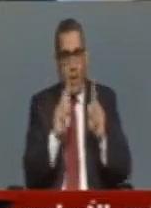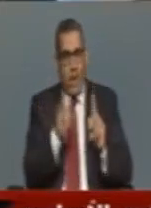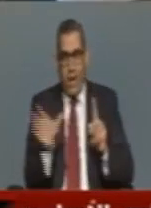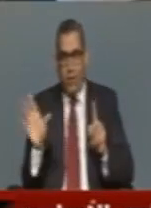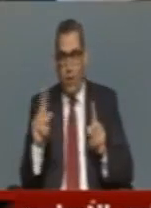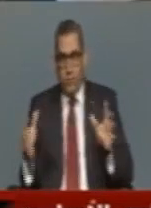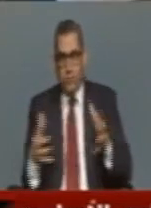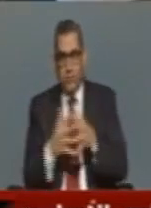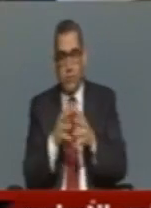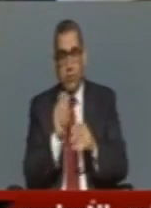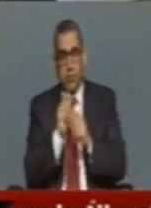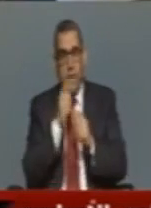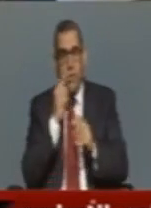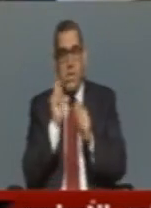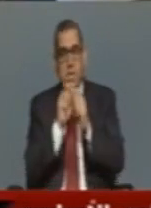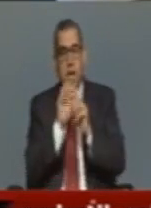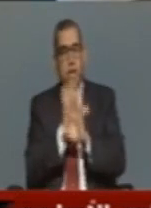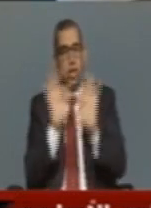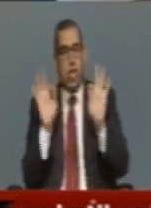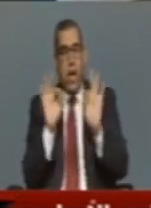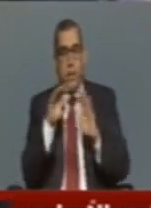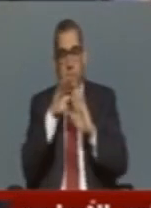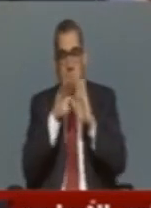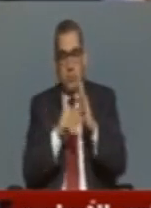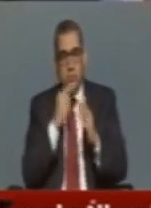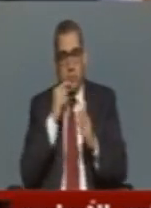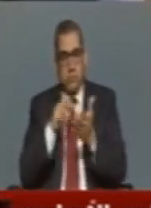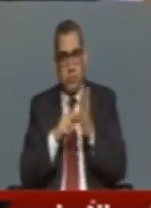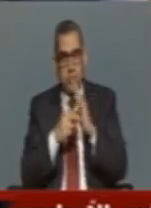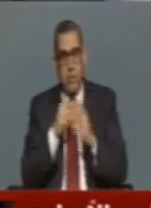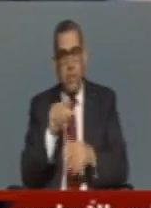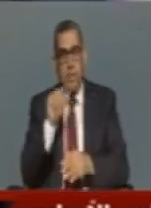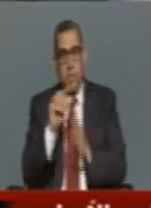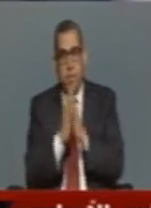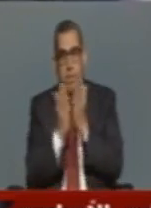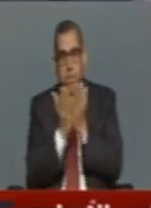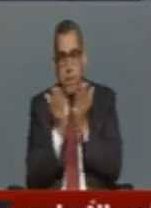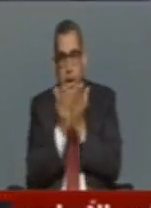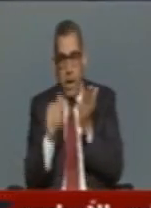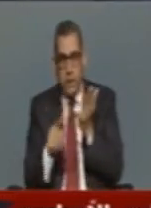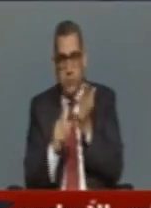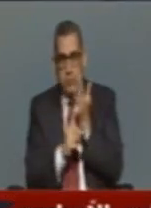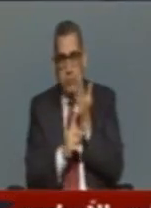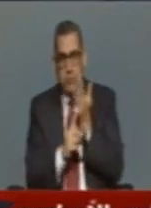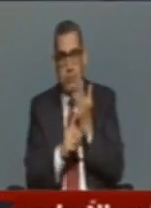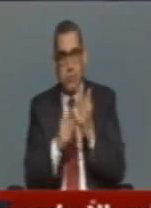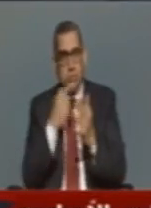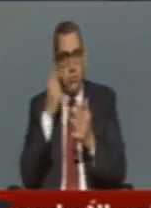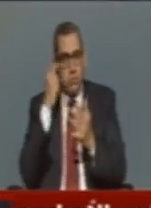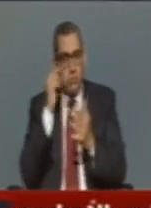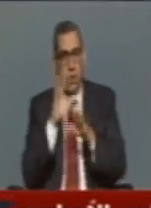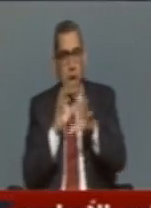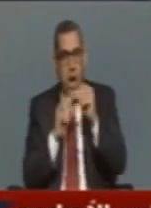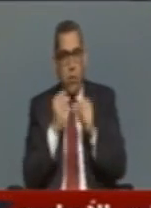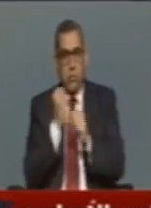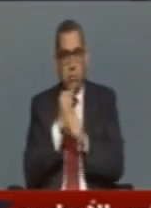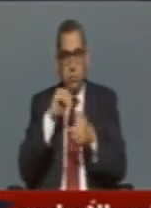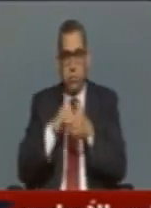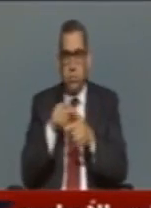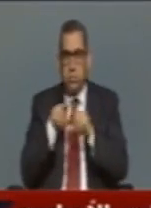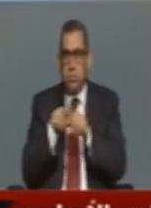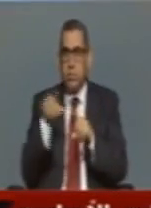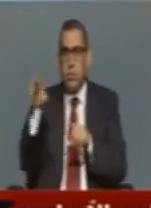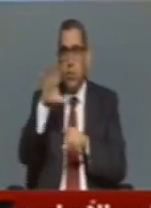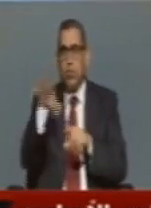الإصلاح الشامل لجميع العناصر المنظومة، من مناهج تلبي طلبات واحتياجات وتوافق العصر ونمو